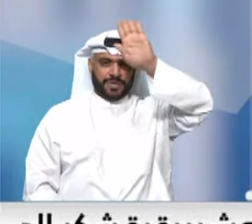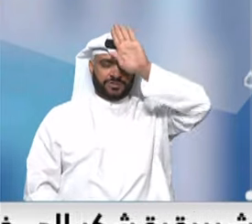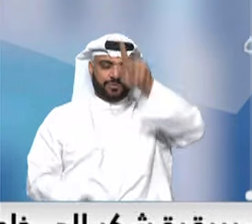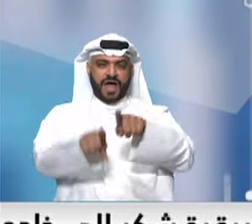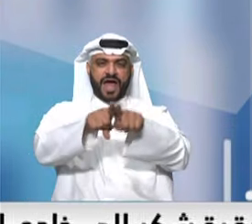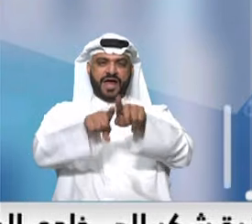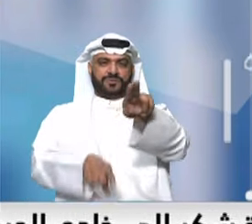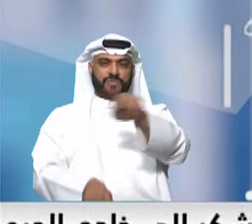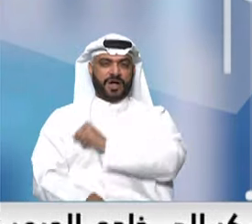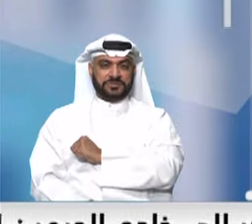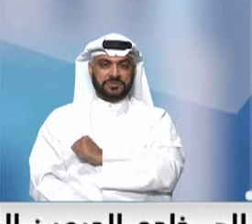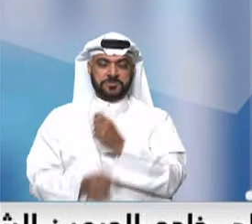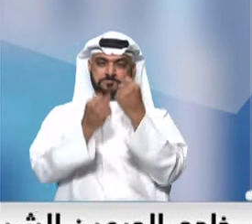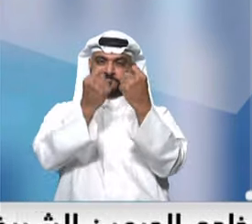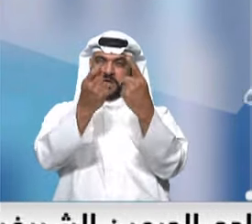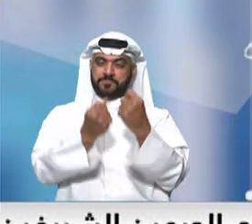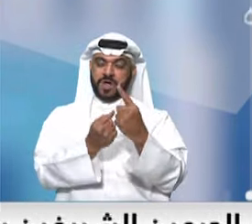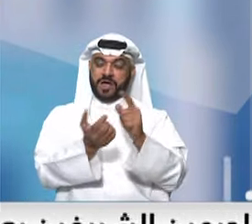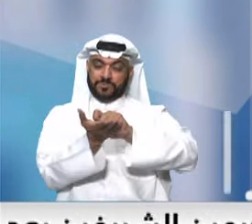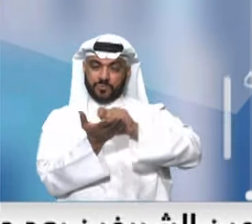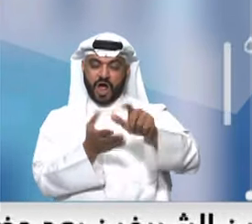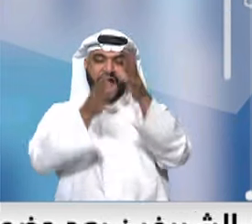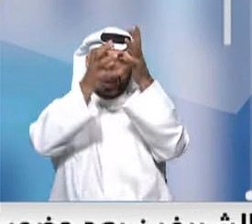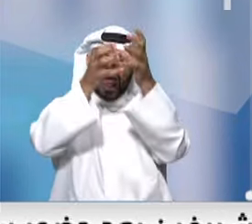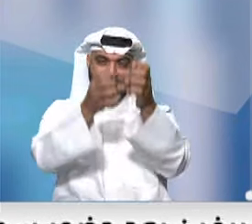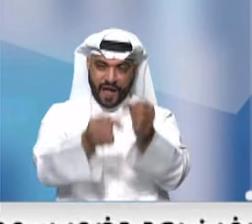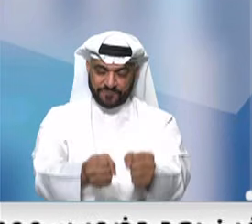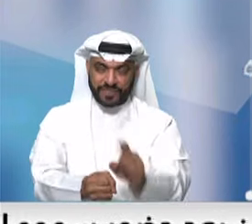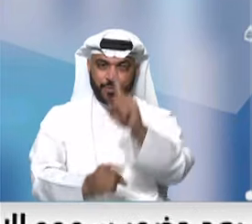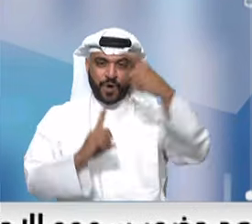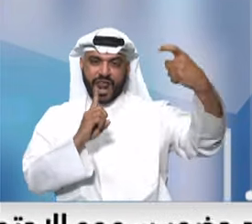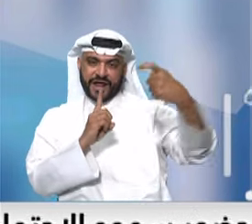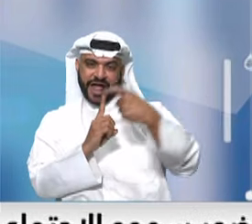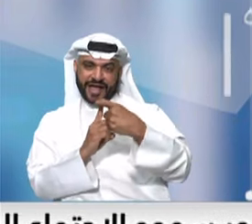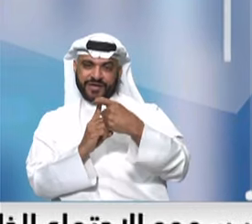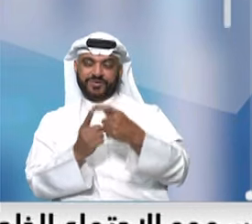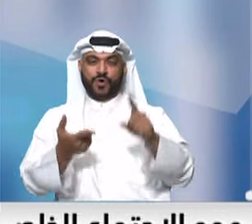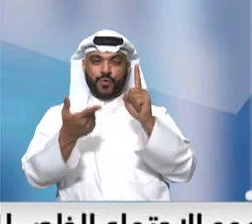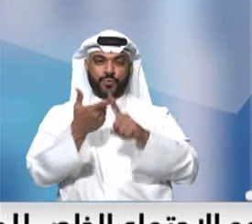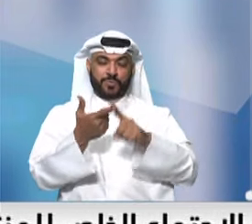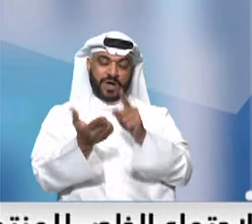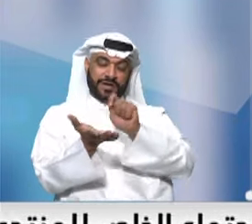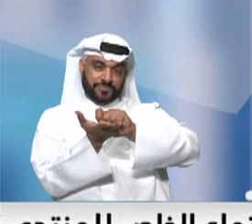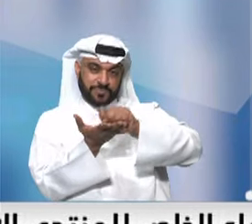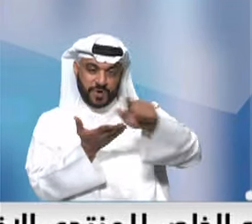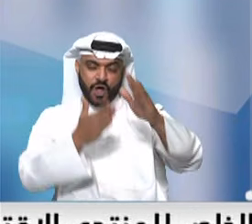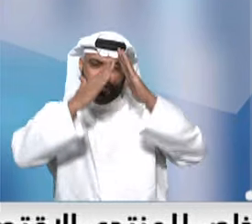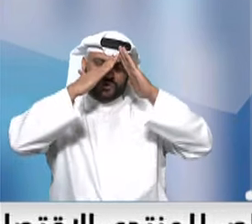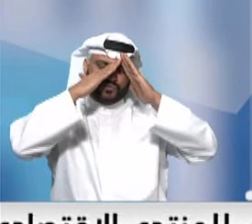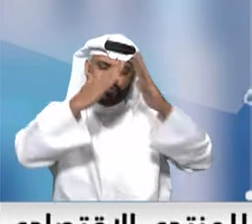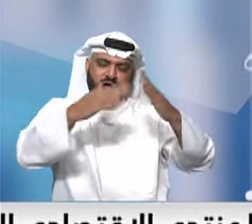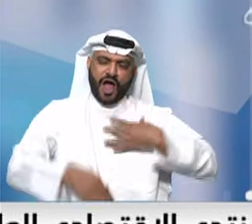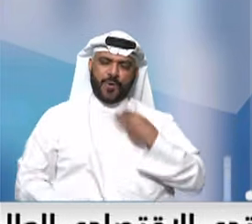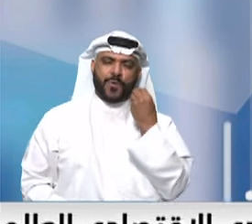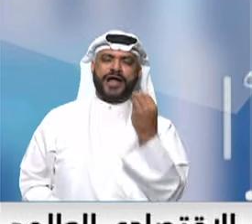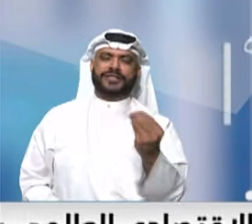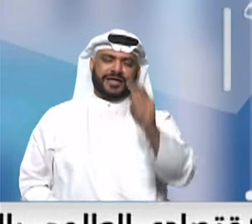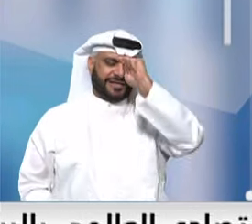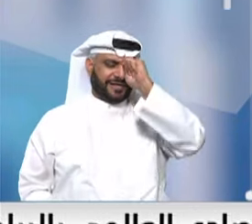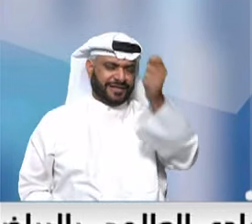الشقيقة، بمعاضدة سموكم حفظكم الله ورعاكما، ولسموكم خالص مودتي